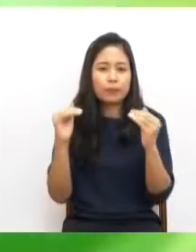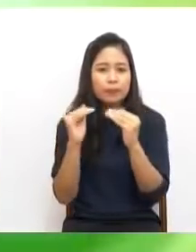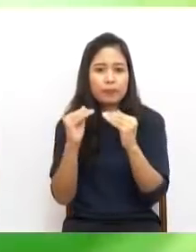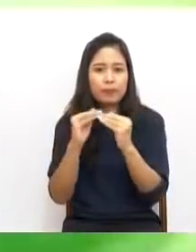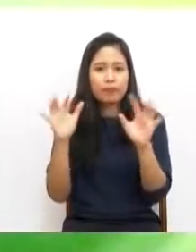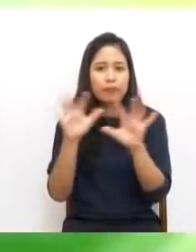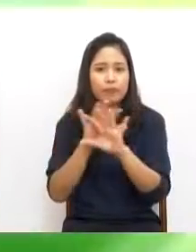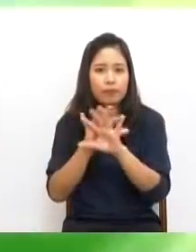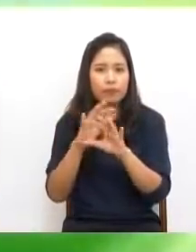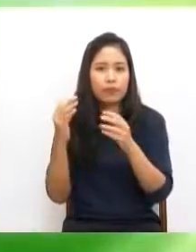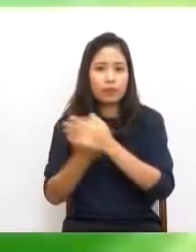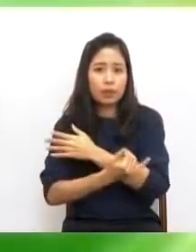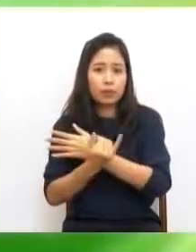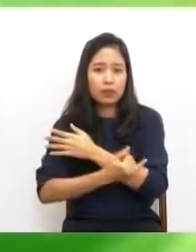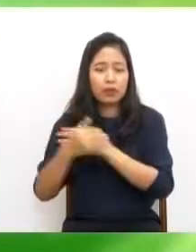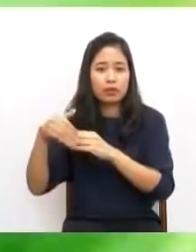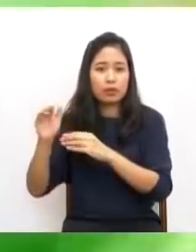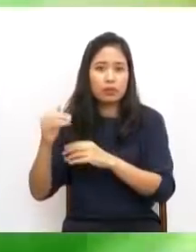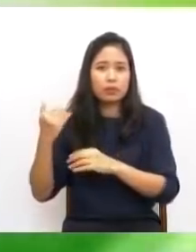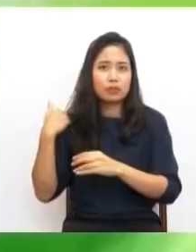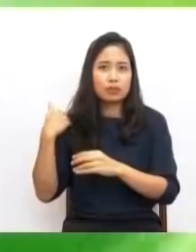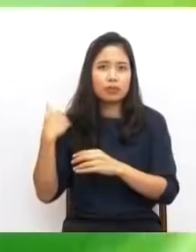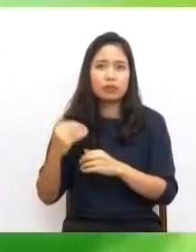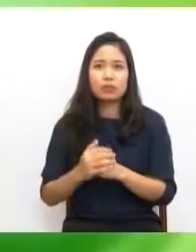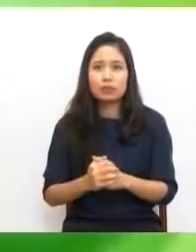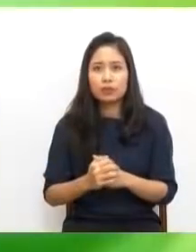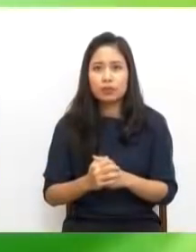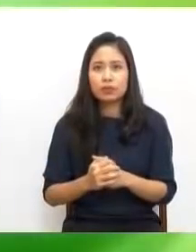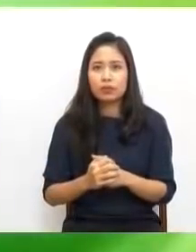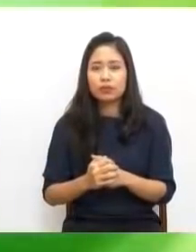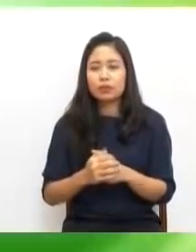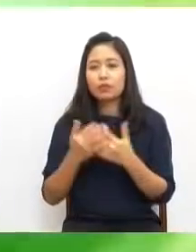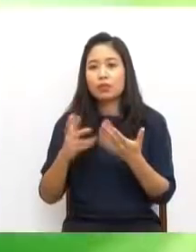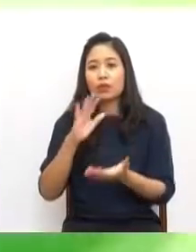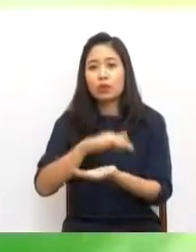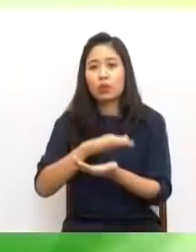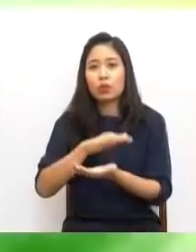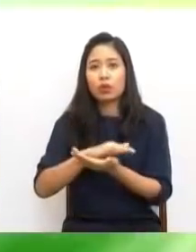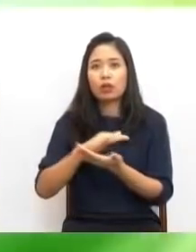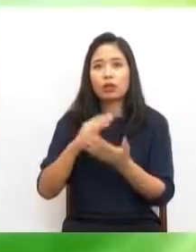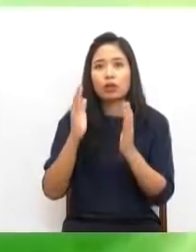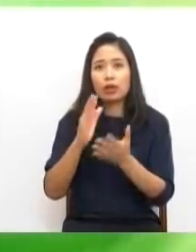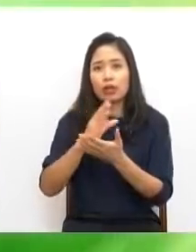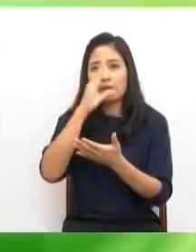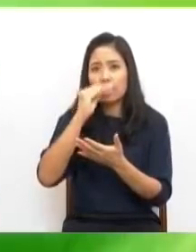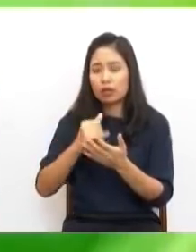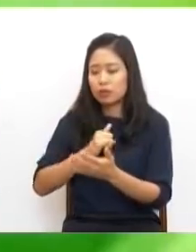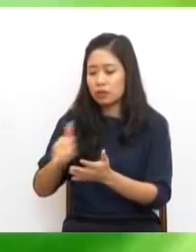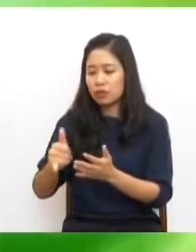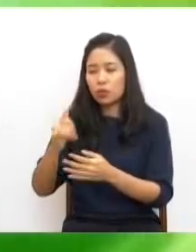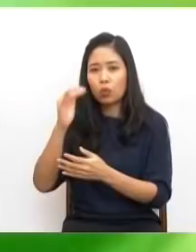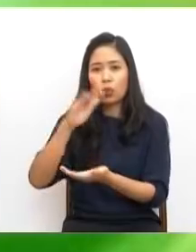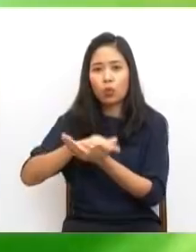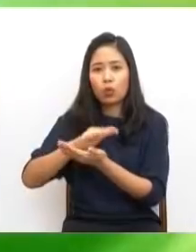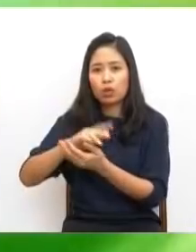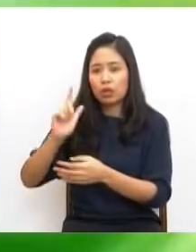จัดการเรียนการสอนอยู่ในโรงเรียนนี้ส่วนโรงเรียนที่เรานักเรียนเคลื่อนมาเรียนที่โรงเรียนหลักตรงนั้นเราก็อาจจะปรับเป็น